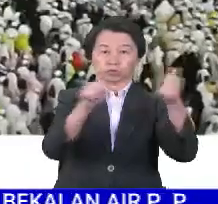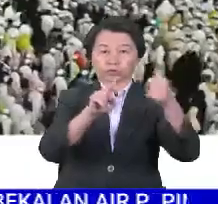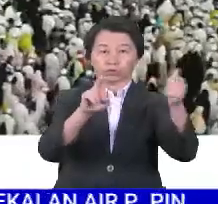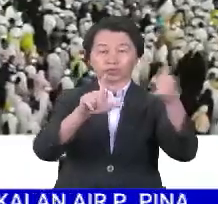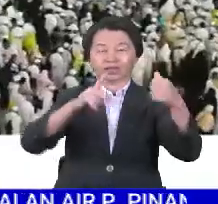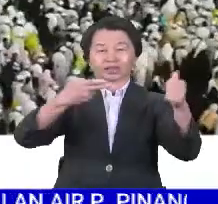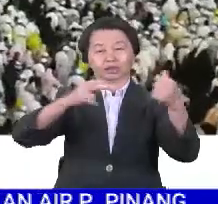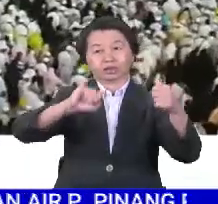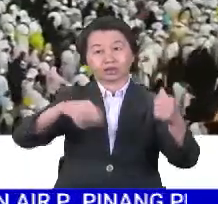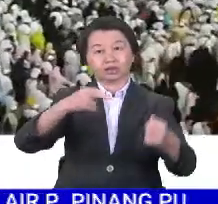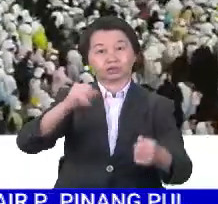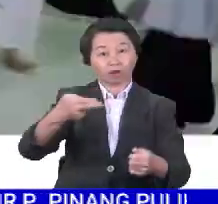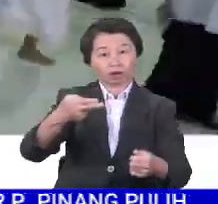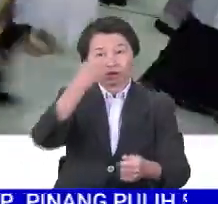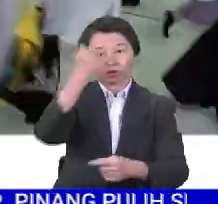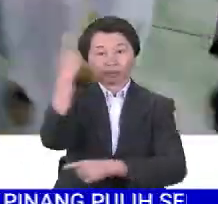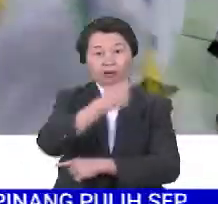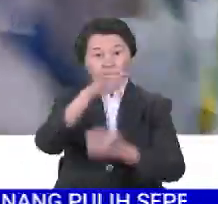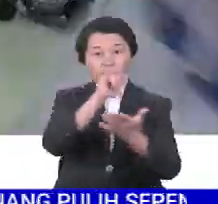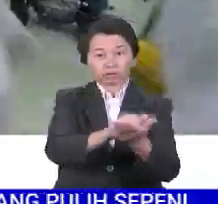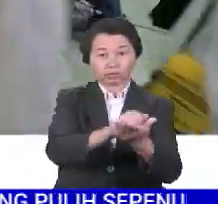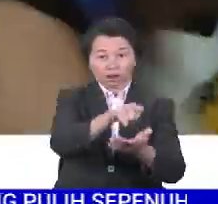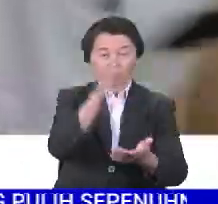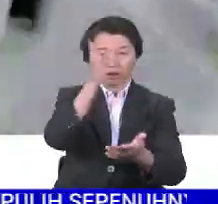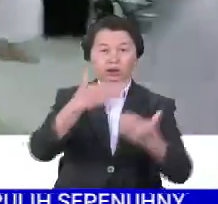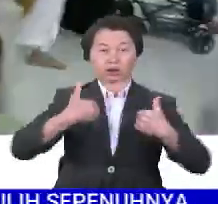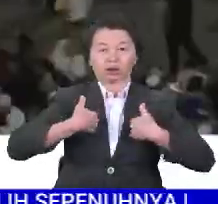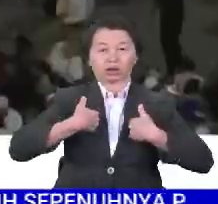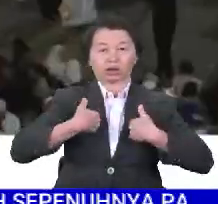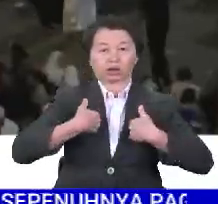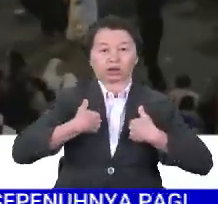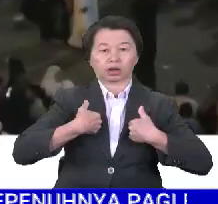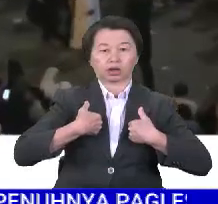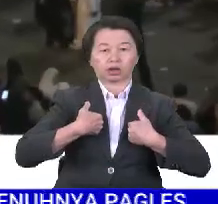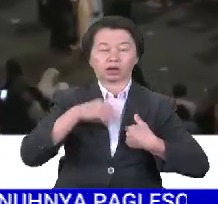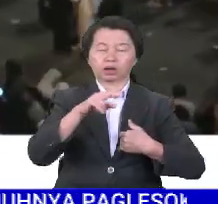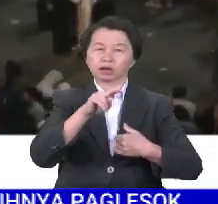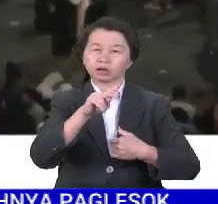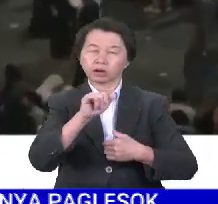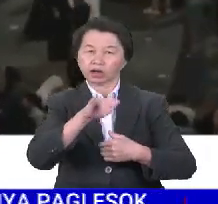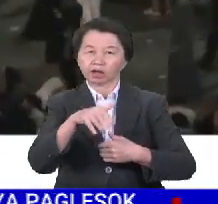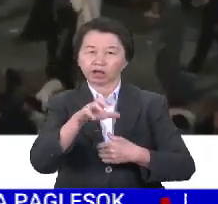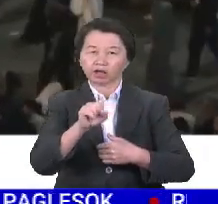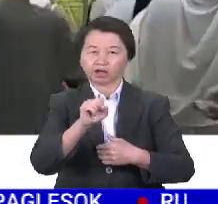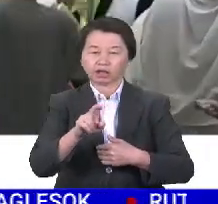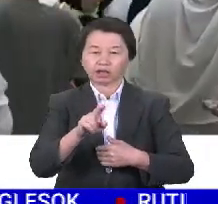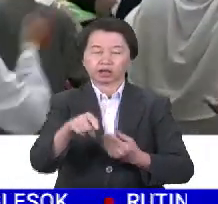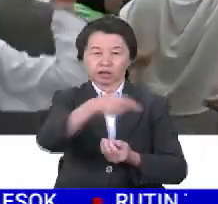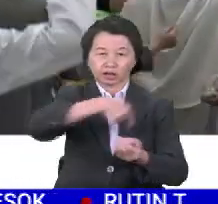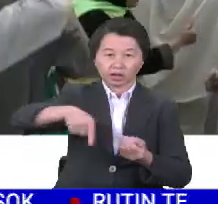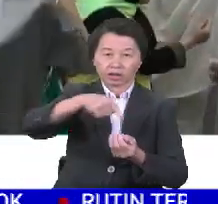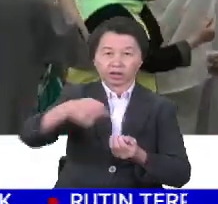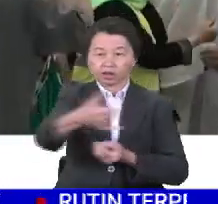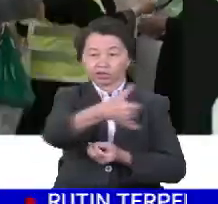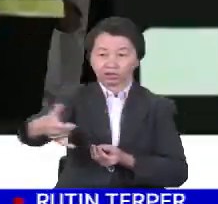Zulhijjah. Ini kerana pada hari tersebut akan dilaksanakan manasik-manasik haji, antaranya tawaf, sa'i